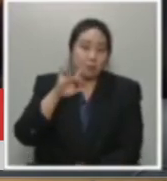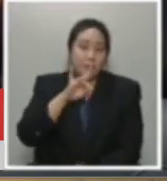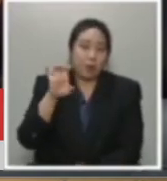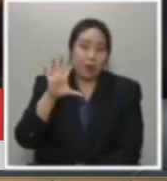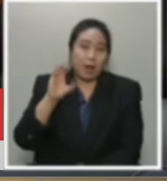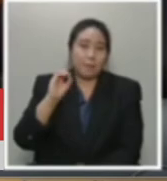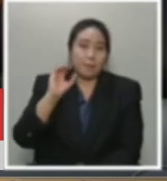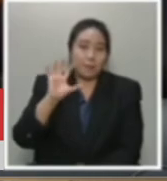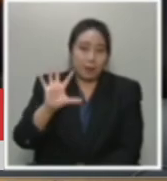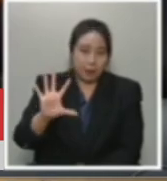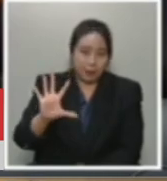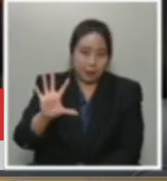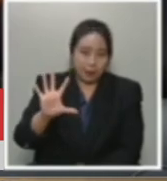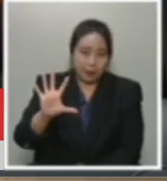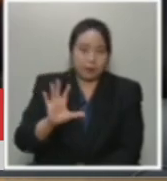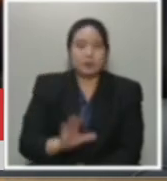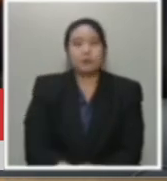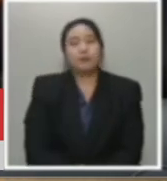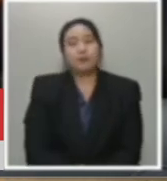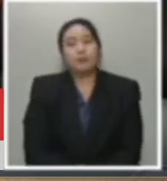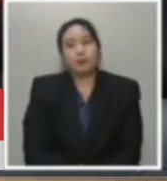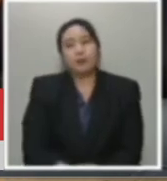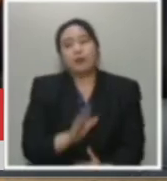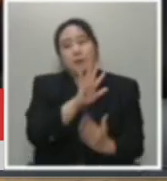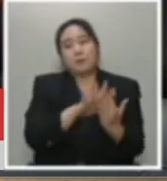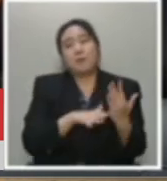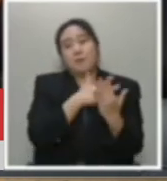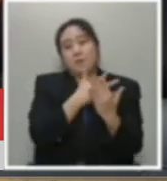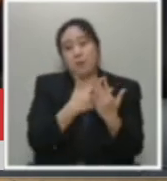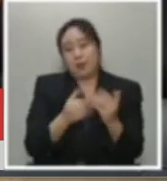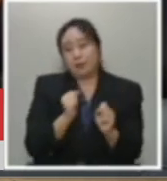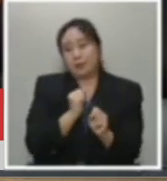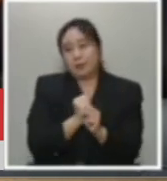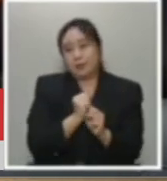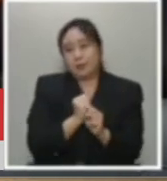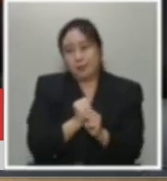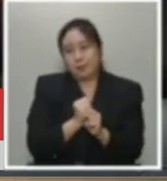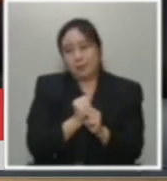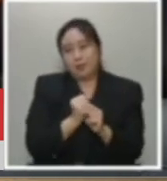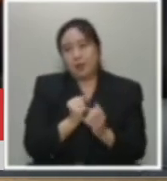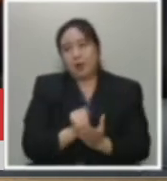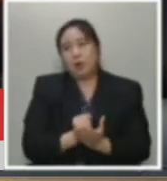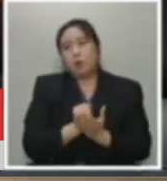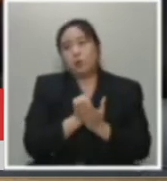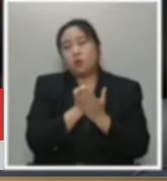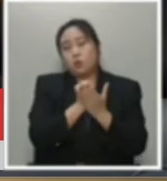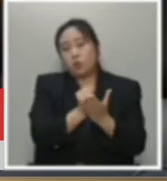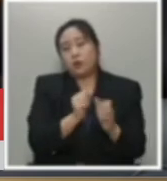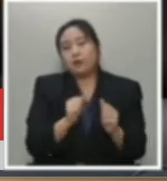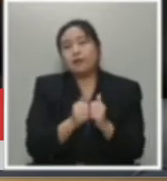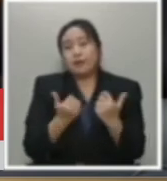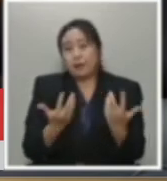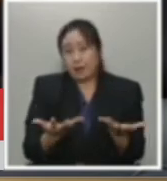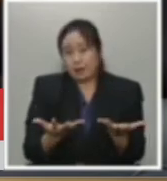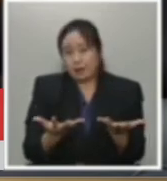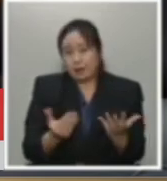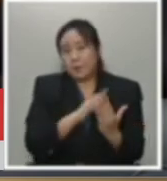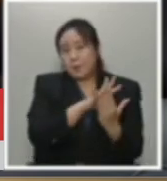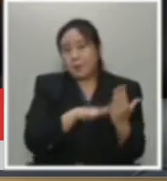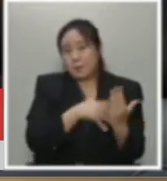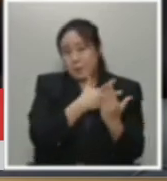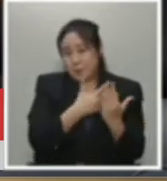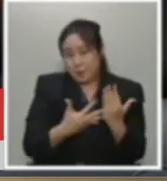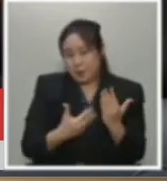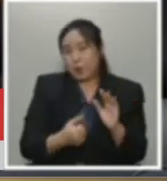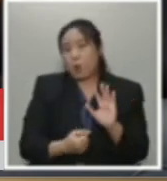112,855 คนนั้นท่านทำแผนเพื่อที่จะรองรับเขาอย่างไรบ้างแผนปฏิรูปของท่